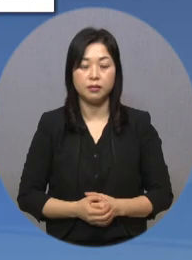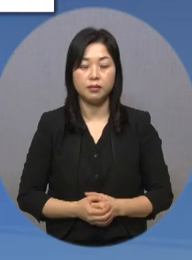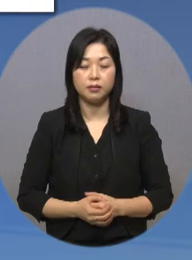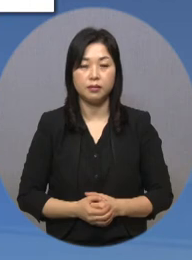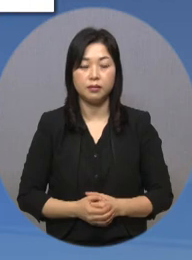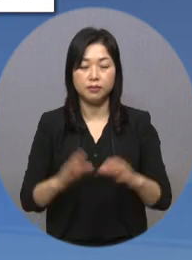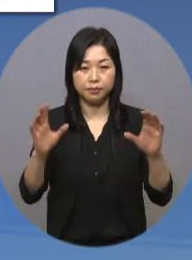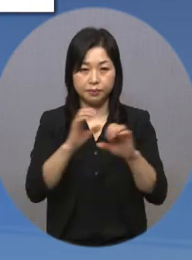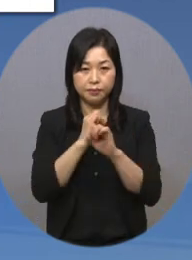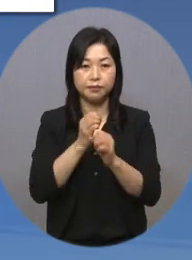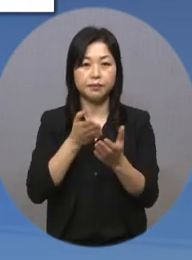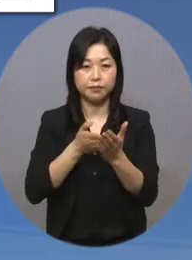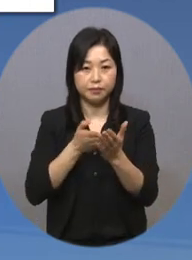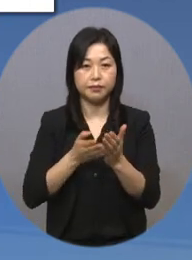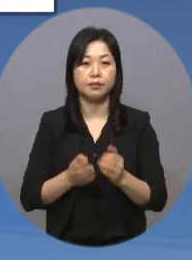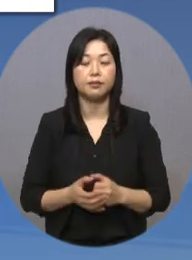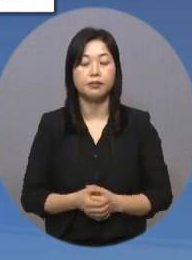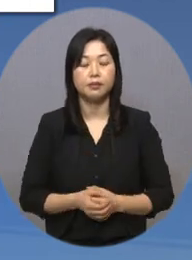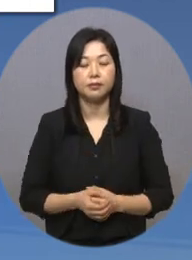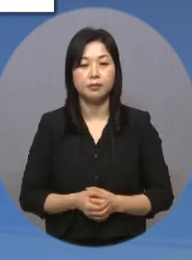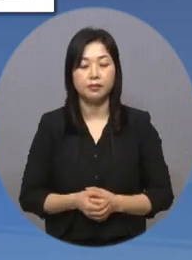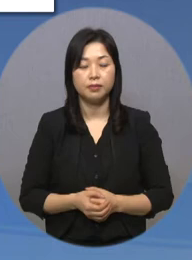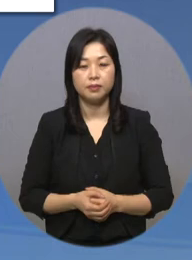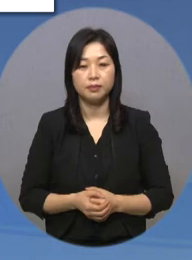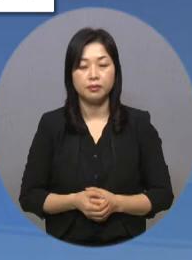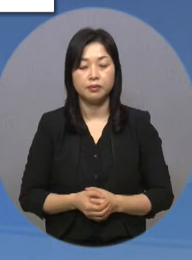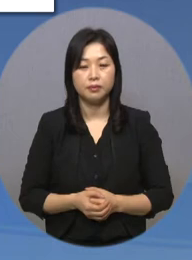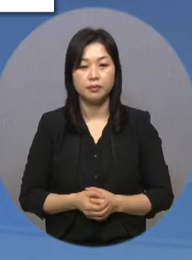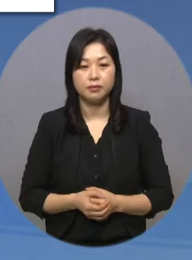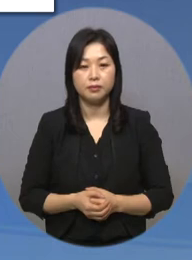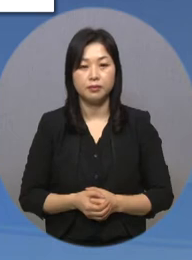이어서 간추린 뉴스 전해드립니다.